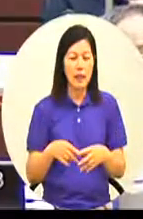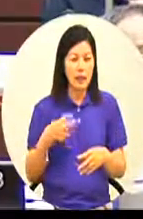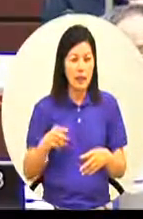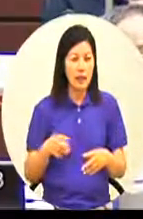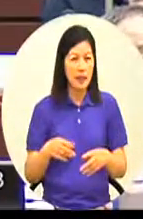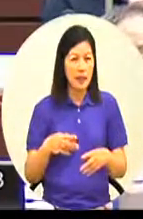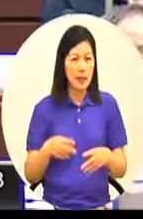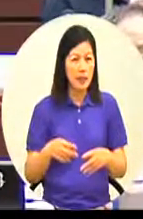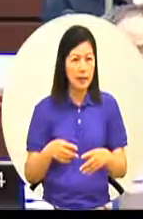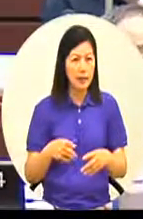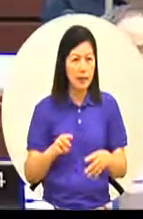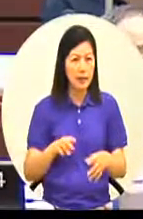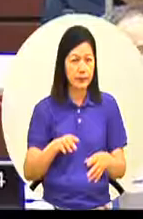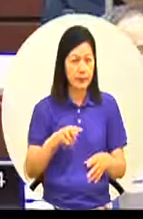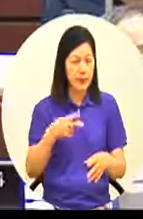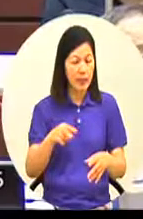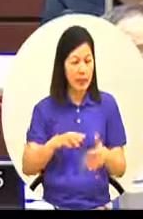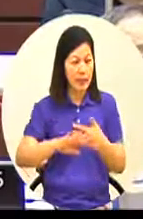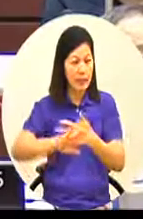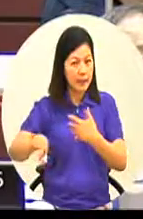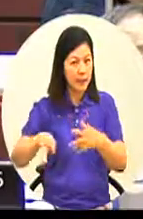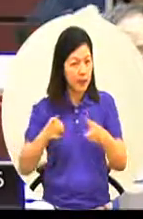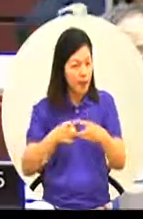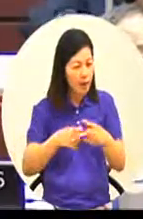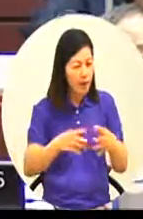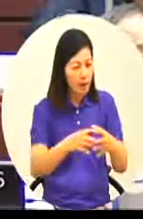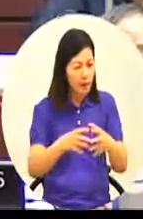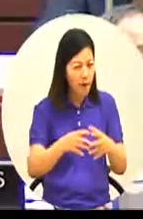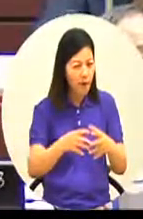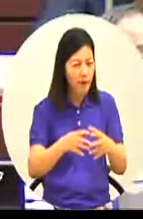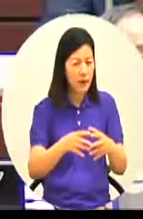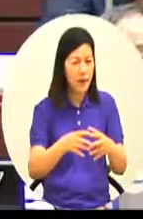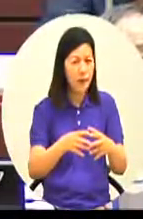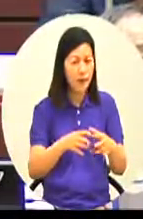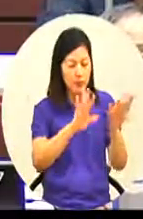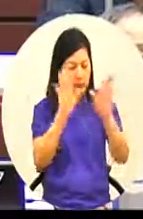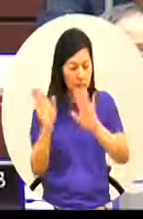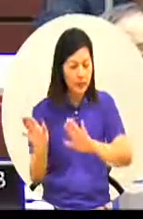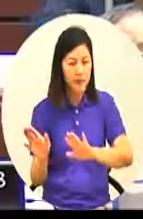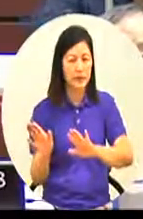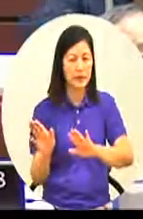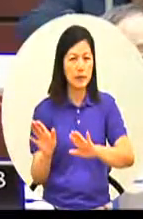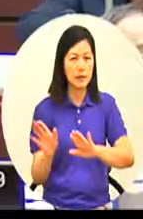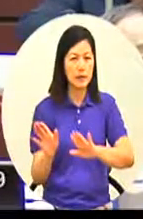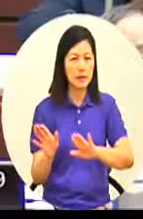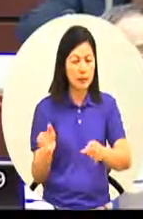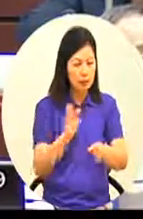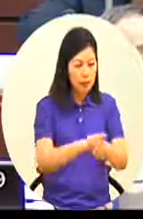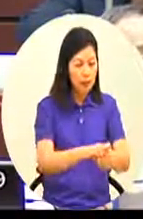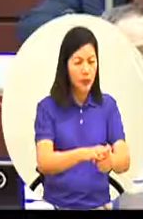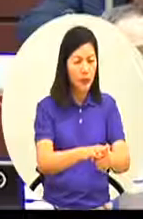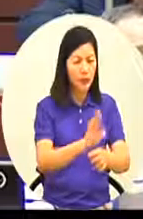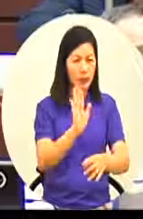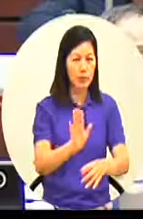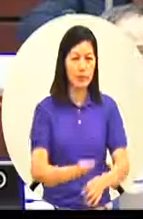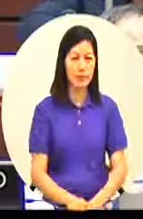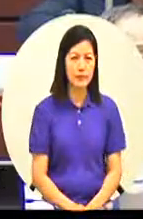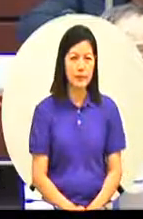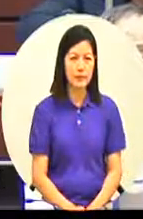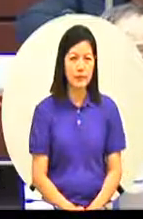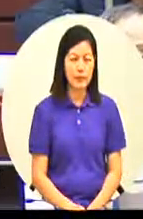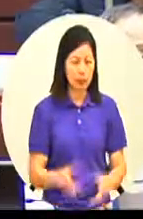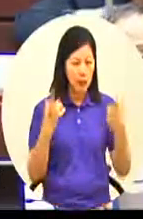接民主之外用另外一个小规模的直接民主的方式来补充它啊，所以本